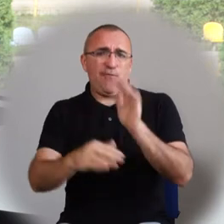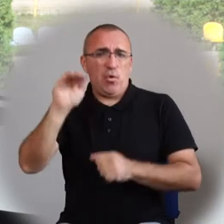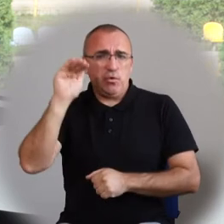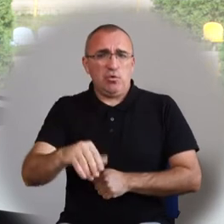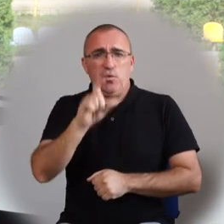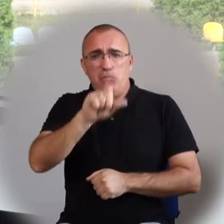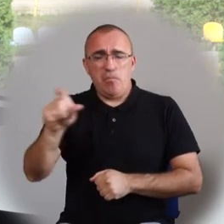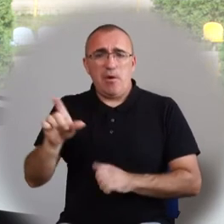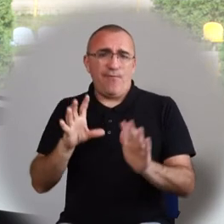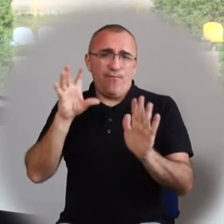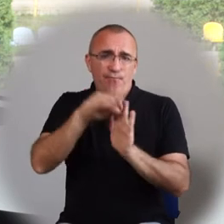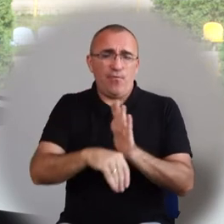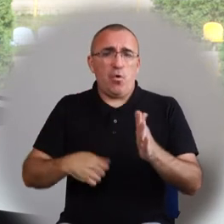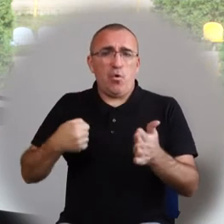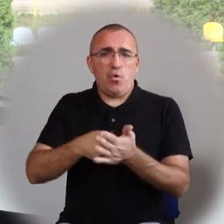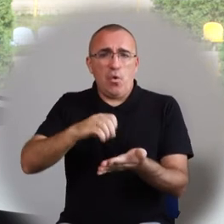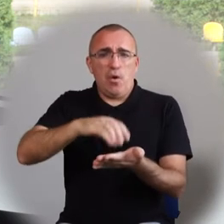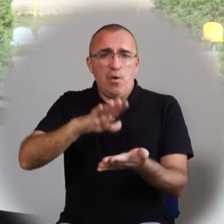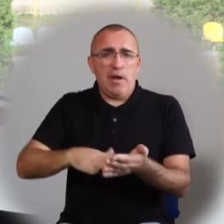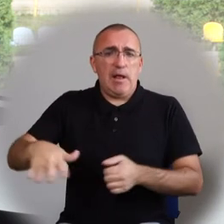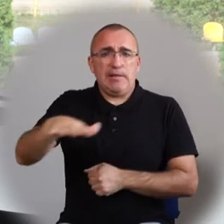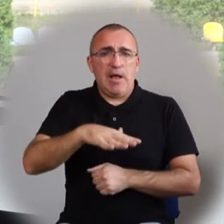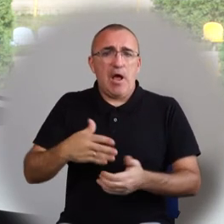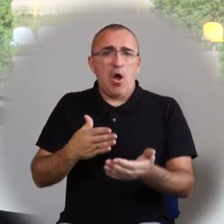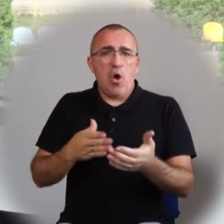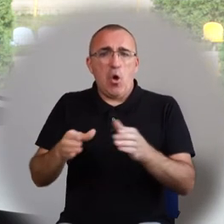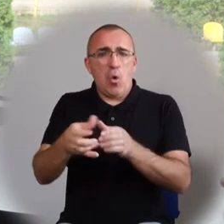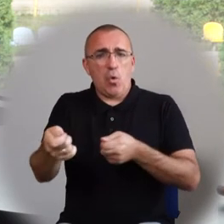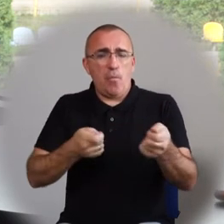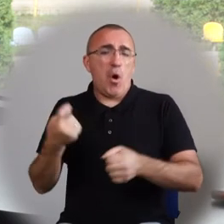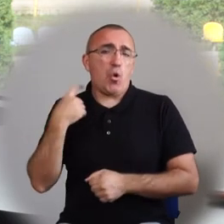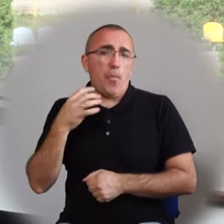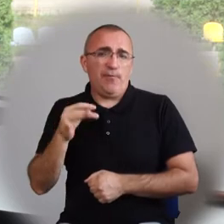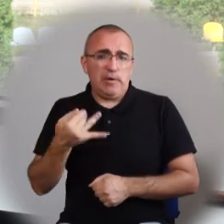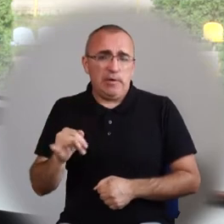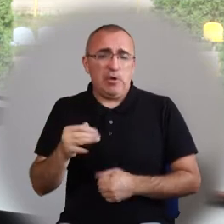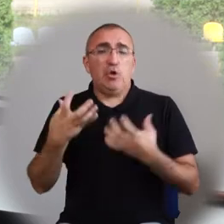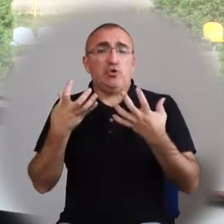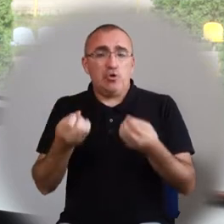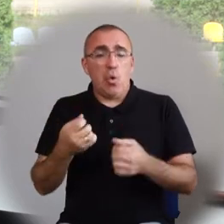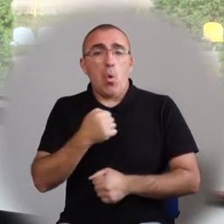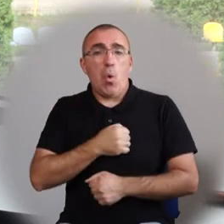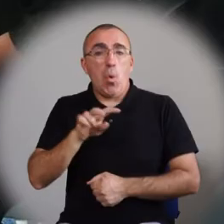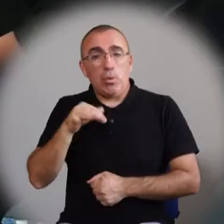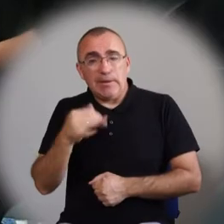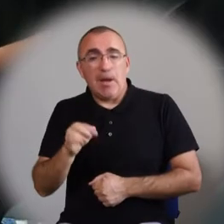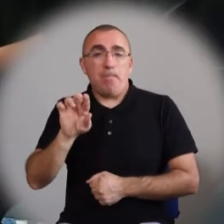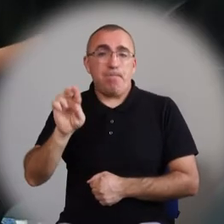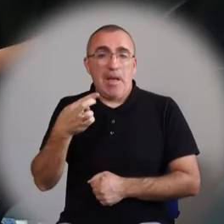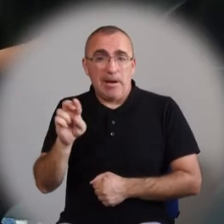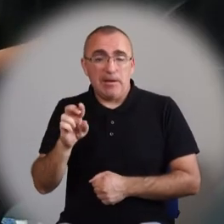понад 90 тисяч мешканців, які внесені до реєстру територіальної громади Кропивницького. І ще